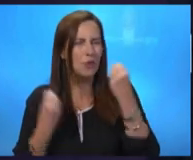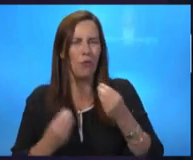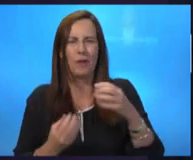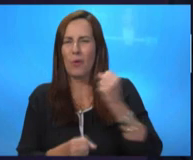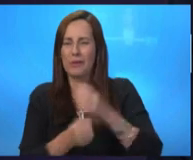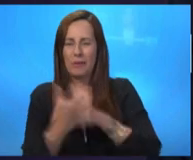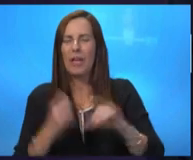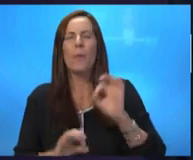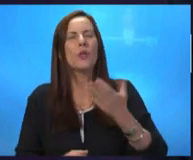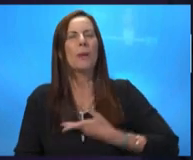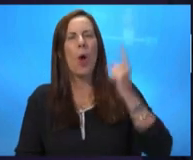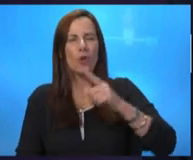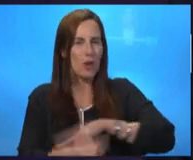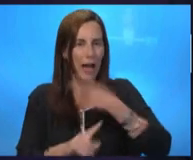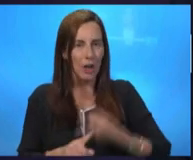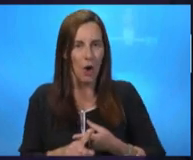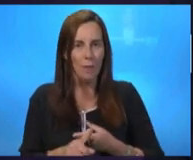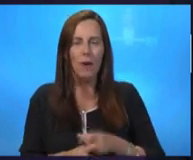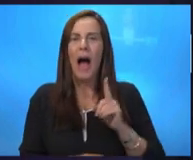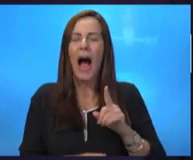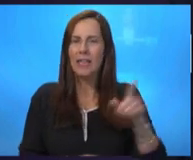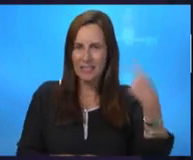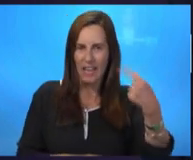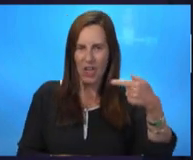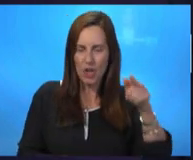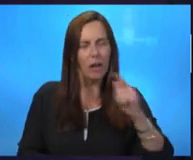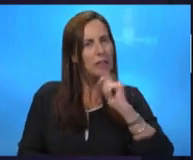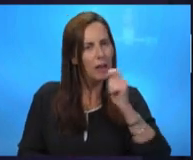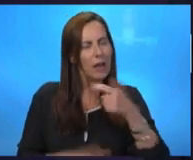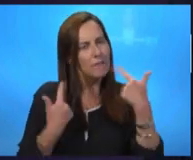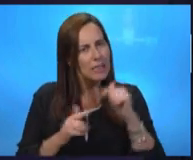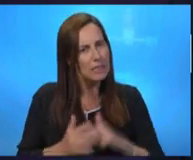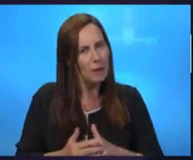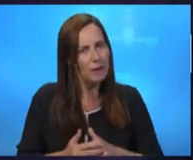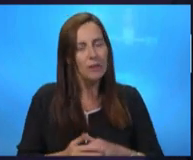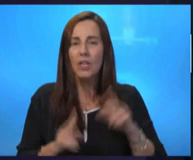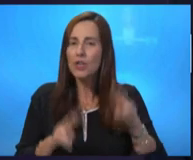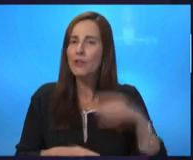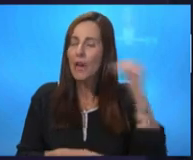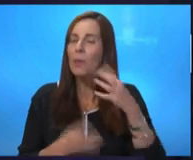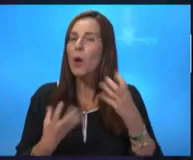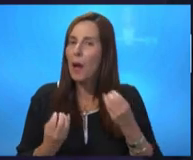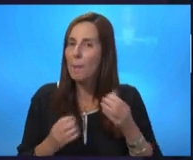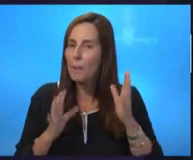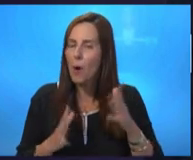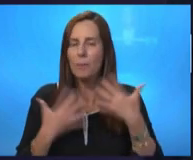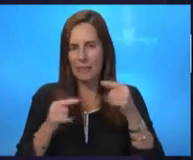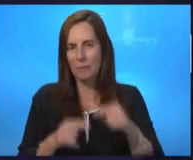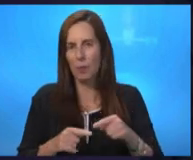נהנשה ממש עד היום. אז ג'ארט עצמה התראיינה והסבירה שאפשר ללמוד הרבה מאוד מהפרשה